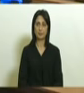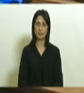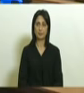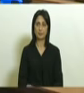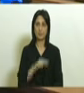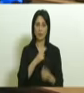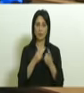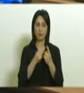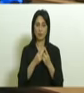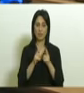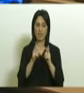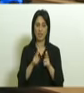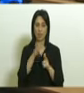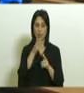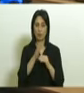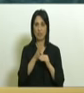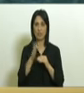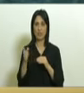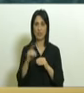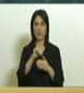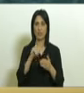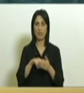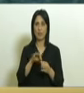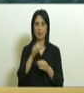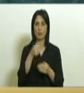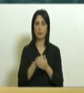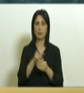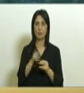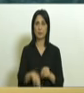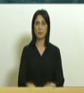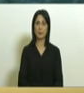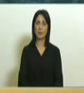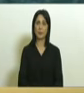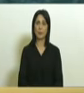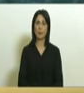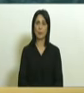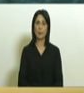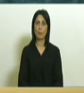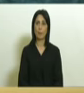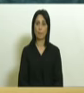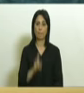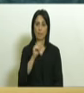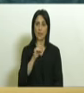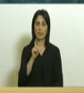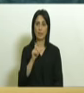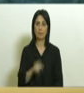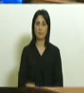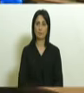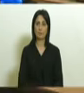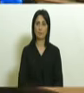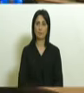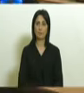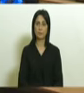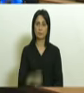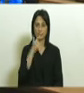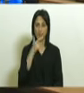კოლეგებო, გთხოვთ თანხმობას დროის გაგზელება და საკითხის ამოწურვამდე. გმადლობთ. ბატონო ოთარ კახიძე შემდეგი.